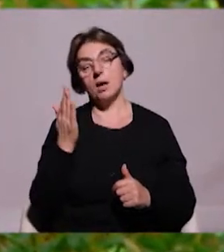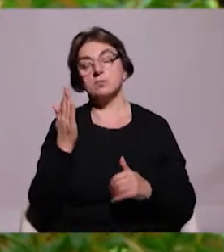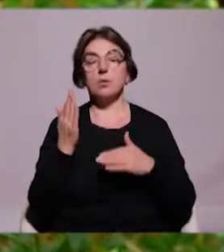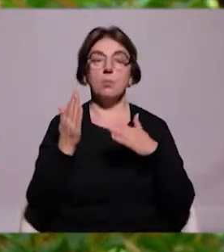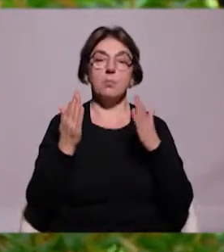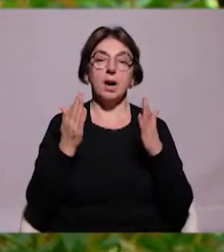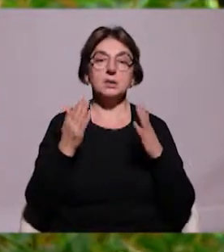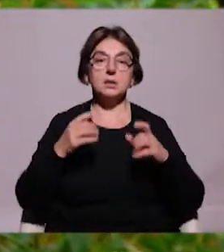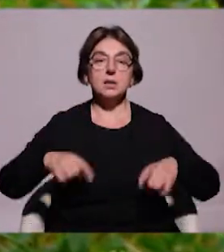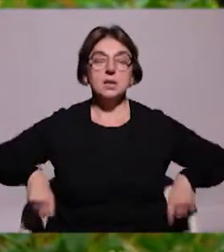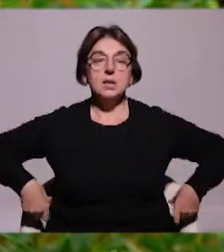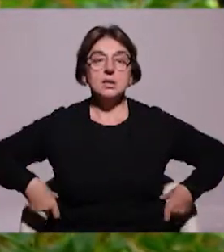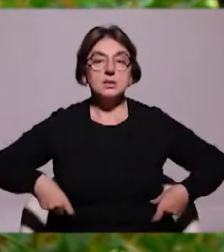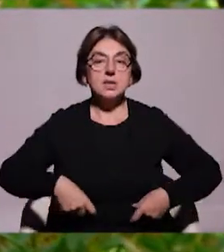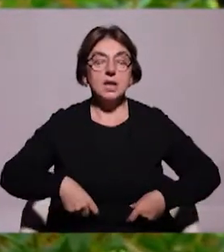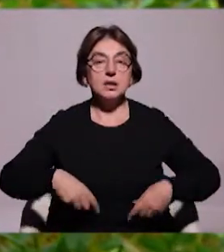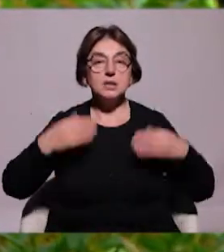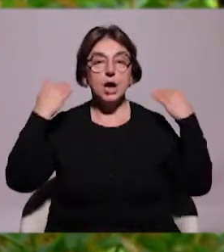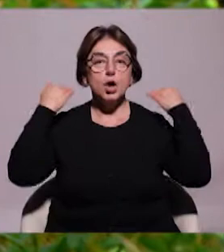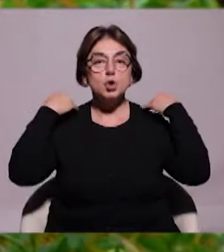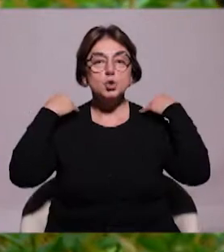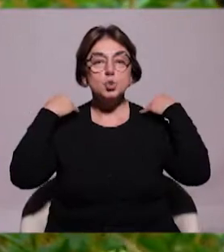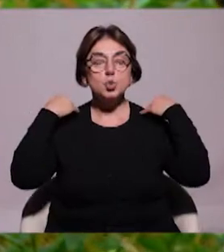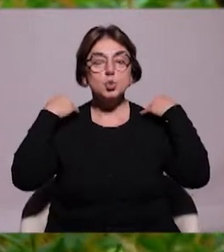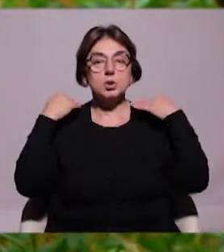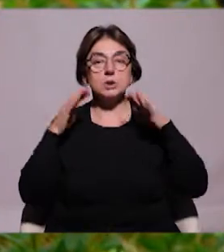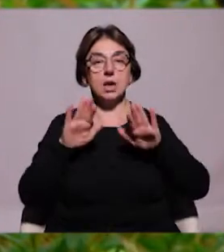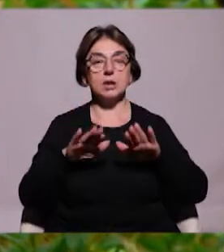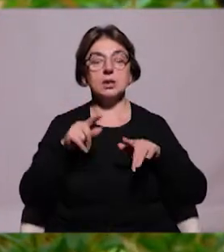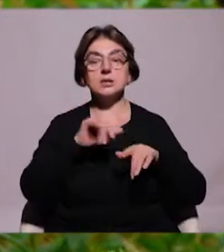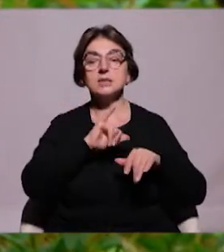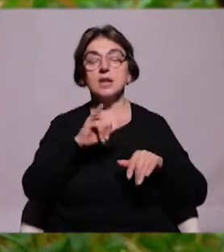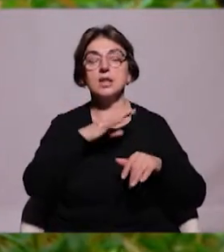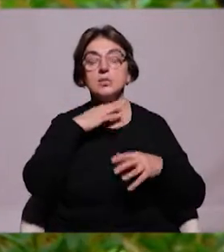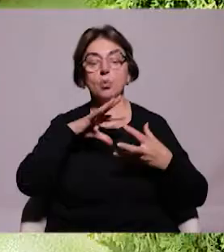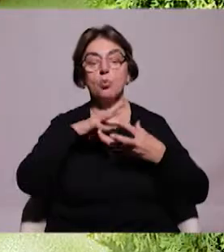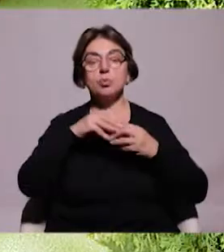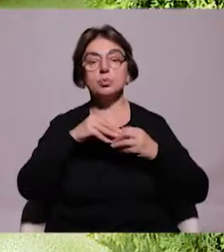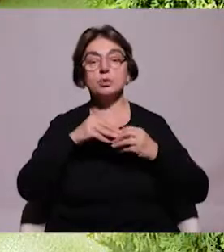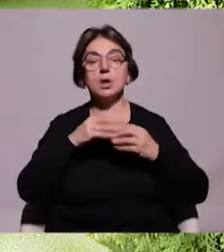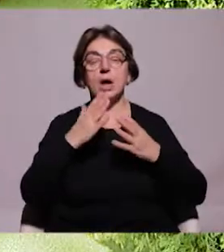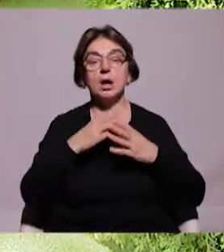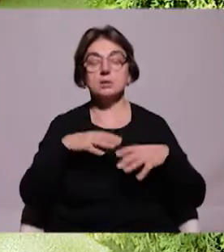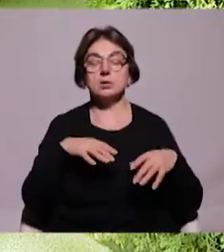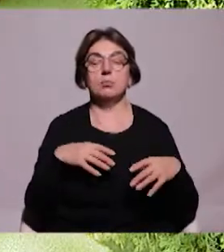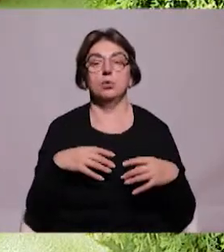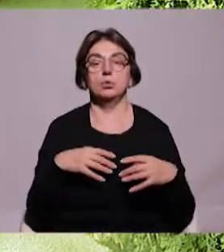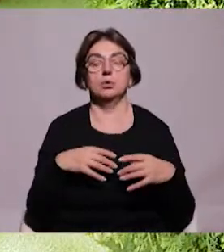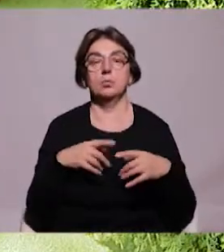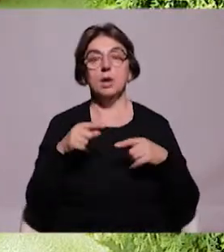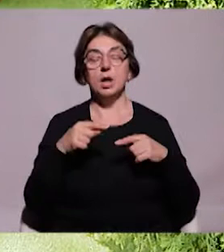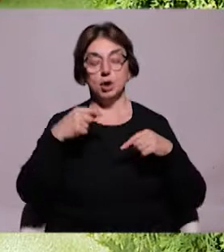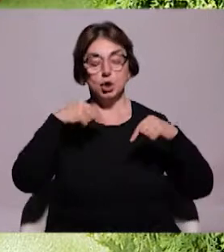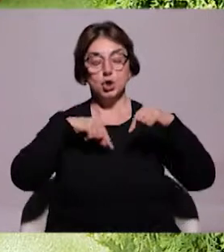მარცხნივ წელის და ზურგის მიდამოში, იქ სადაც კუნთი მოდუნებულია. რა თქმა უნდა, ეს შინაგანი